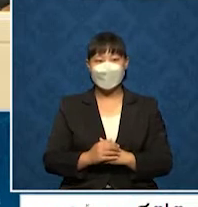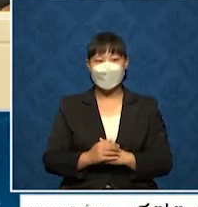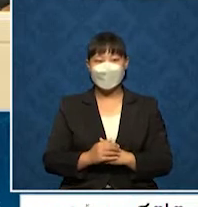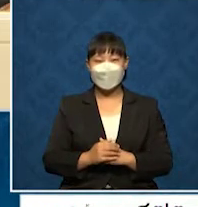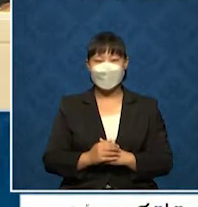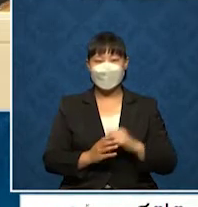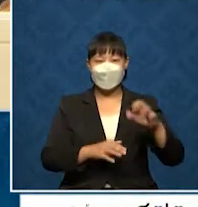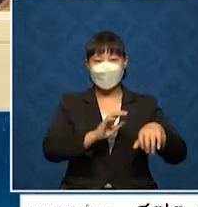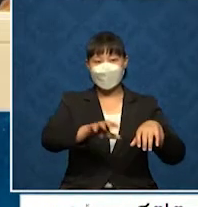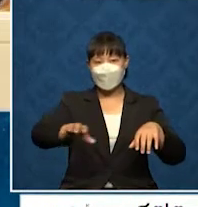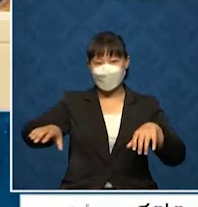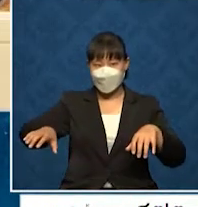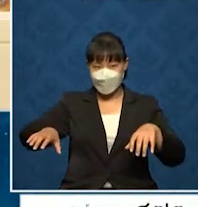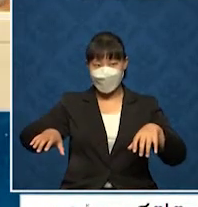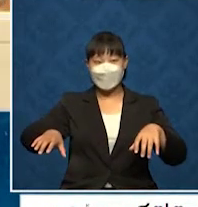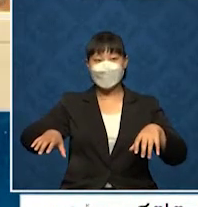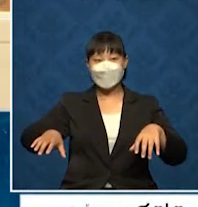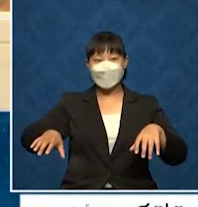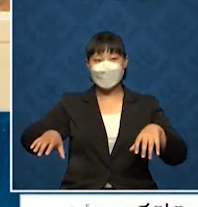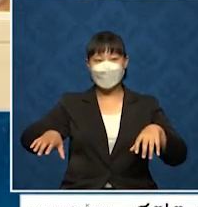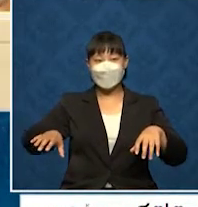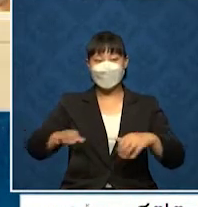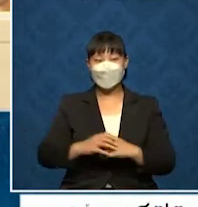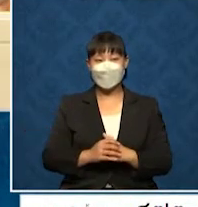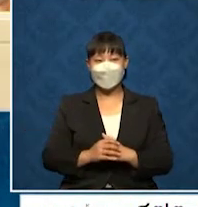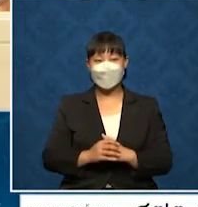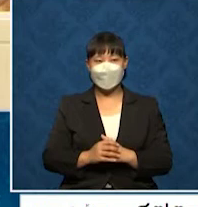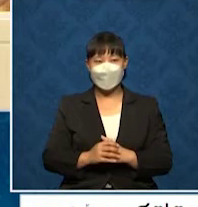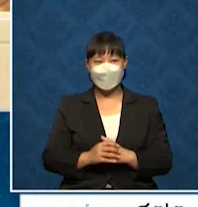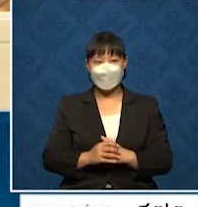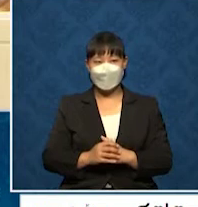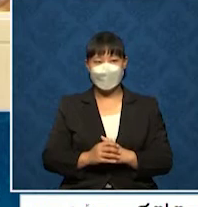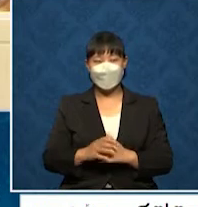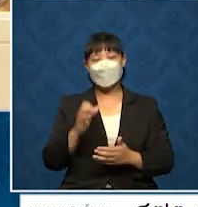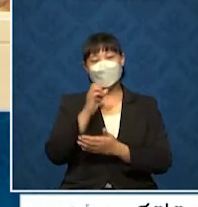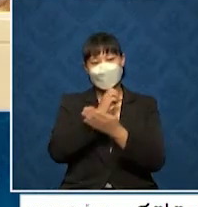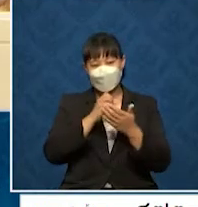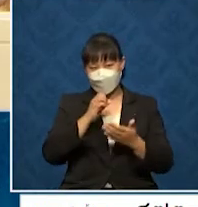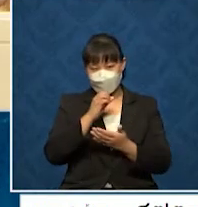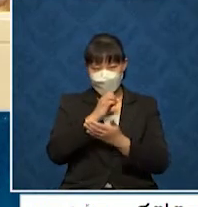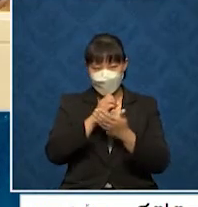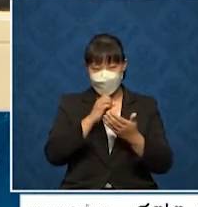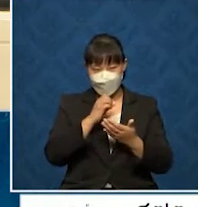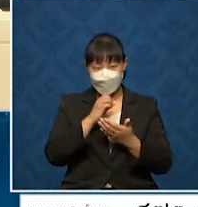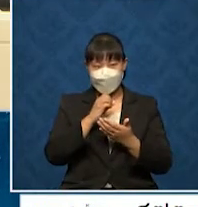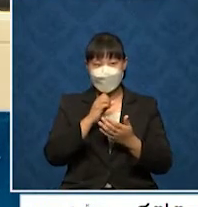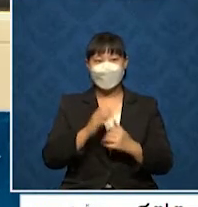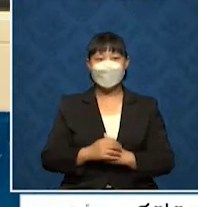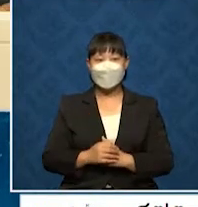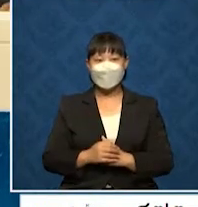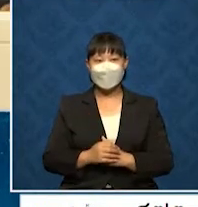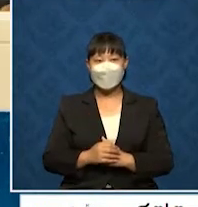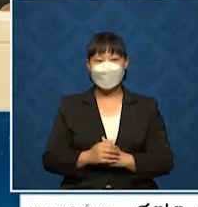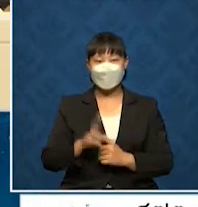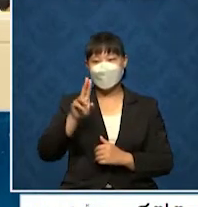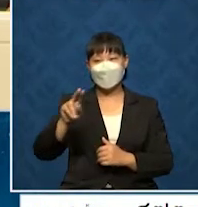องค์กรสำนักงานว่าด้วยยาเสพติดและอาชญากรรมแห่งสหประ